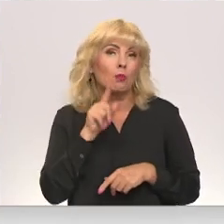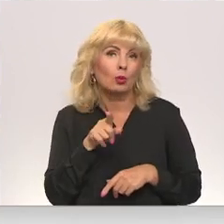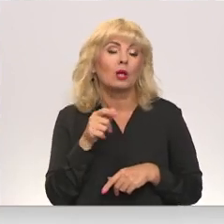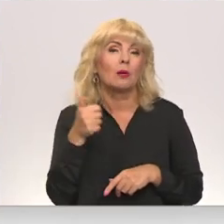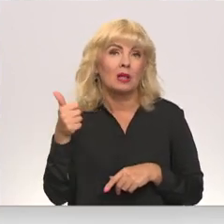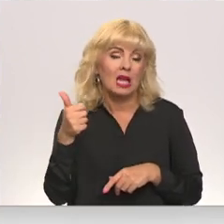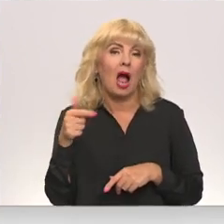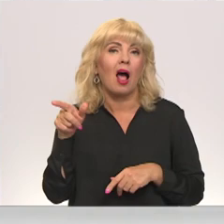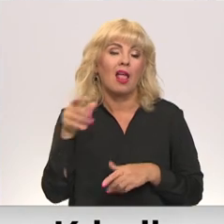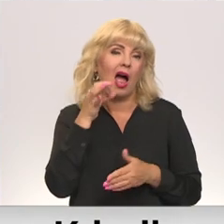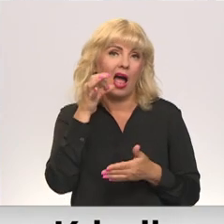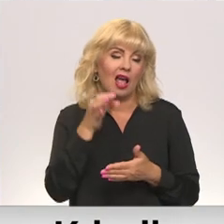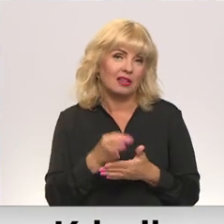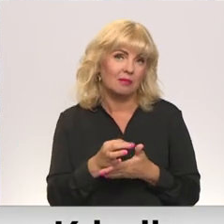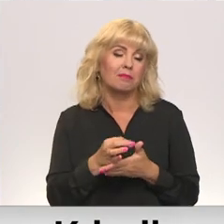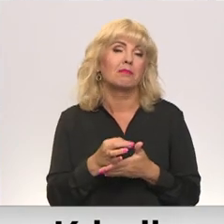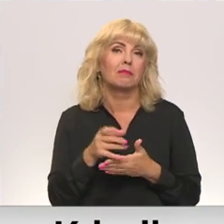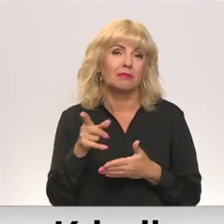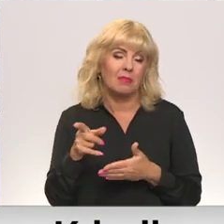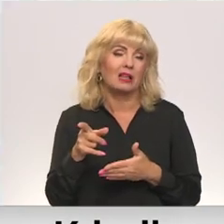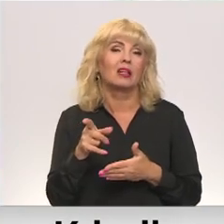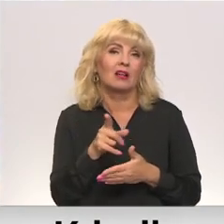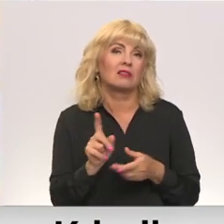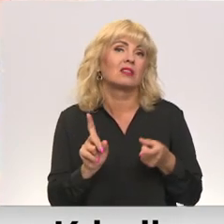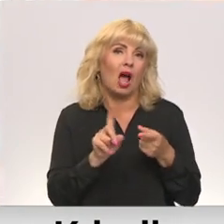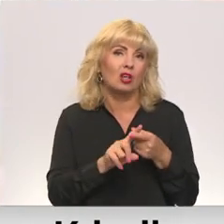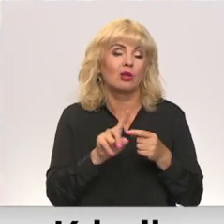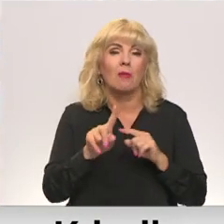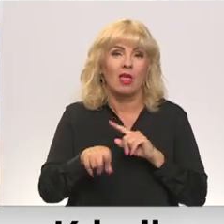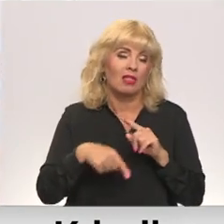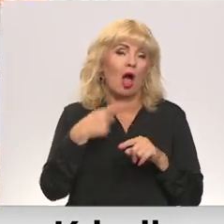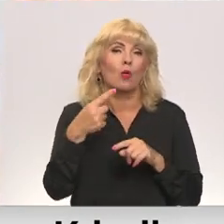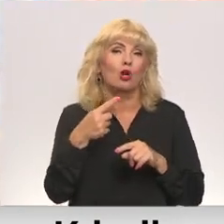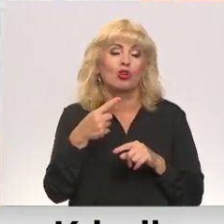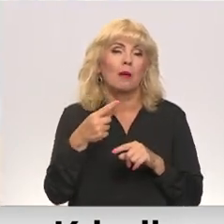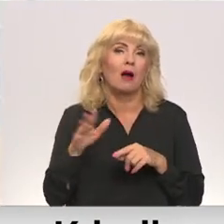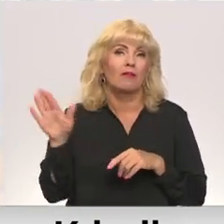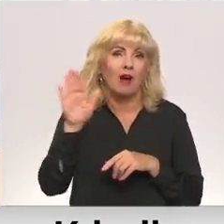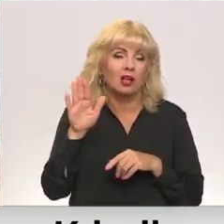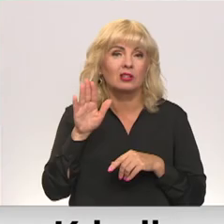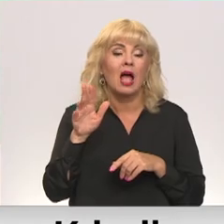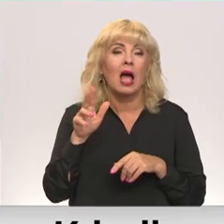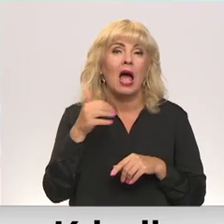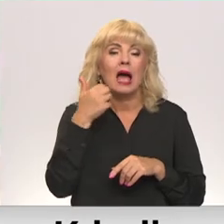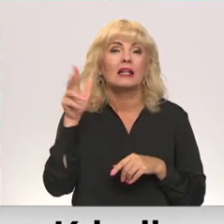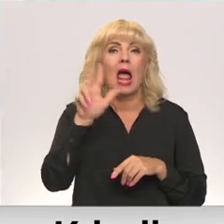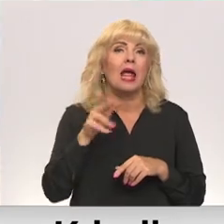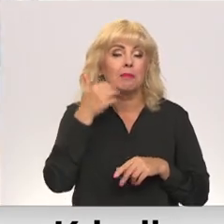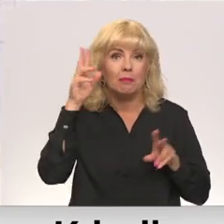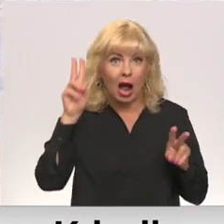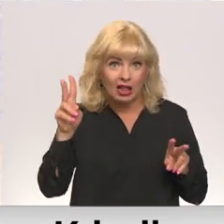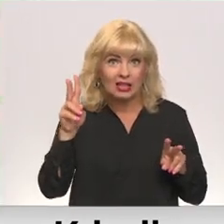lieli spēlētāji no tādā ziņā, kas saistās teiksim, ar nākošām kaimiņu valstīm. Ceru, ka jaunais Rail Baltic, tad, kad